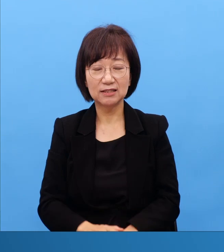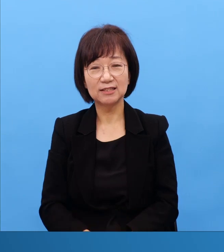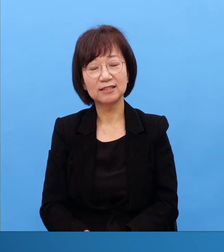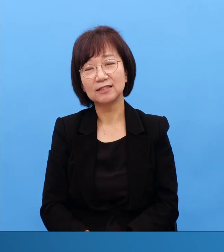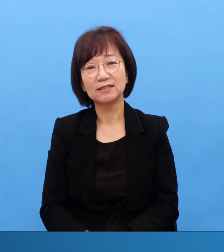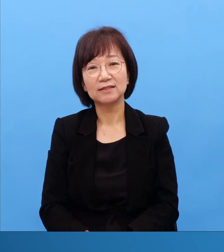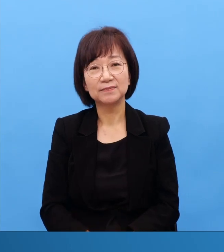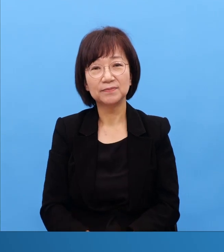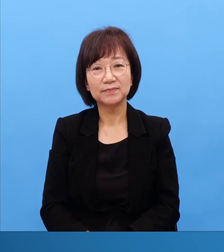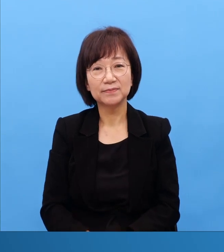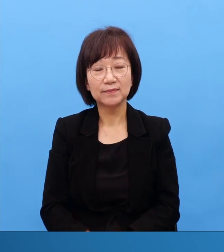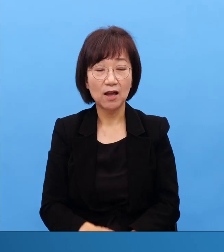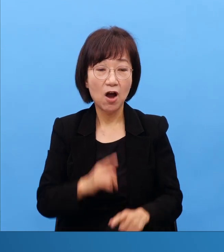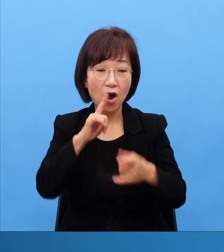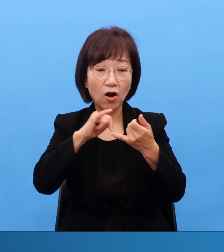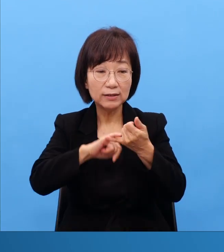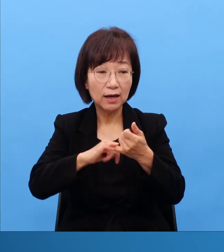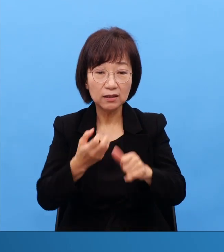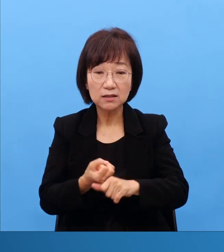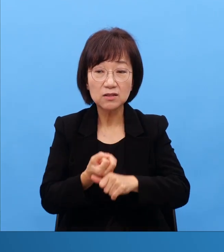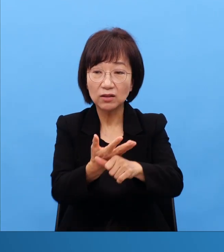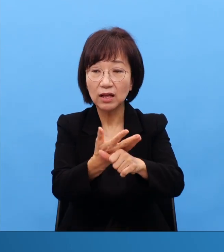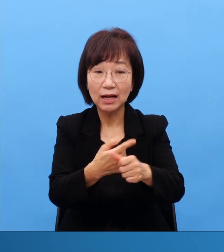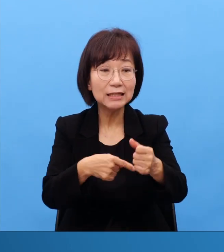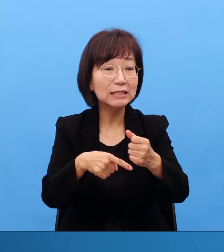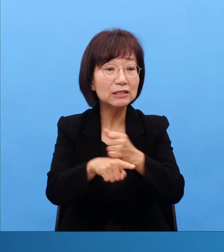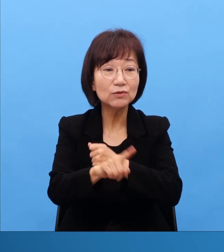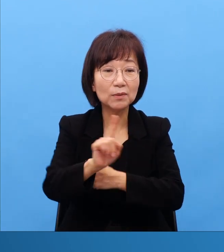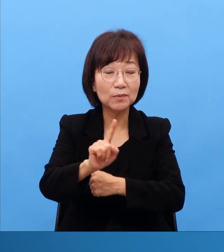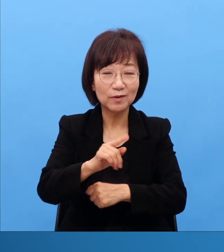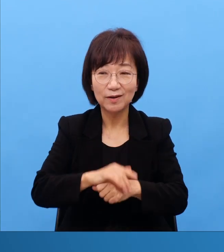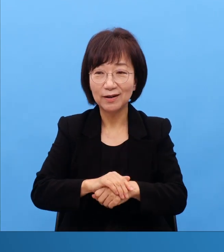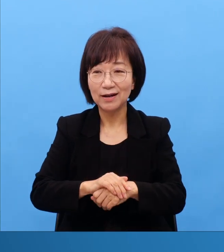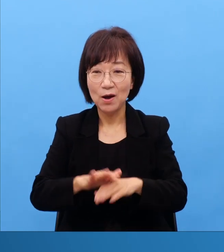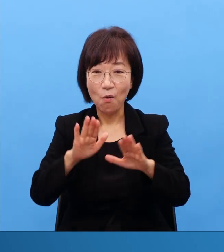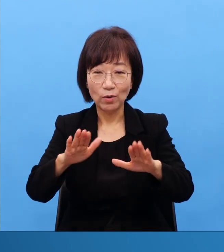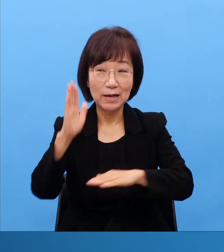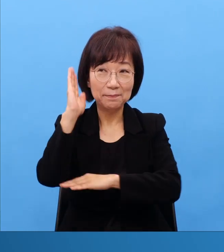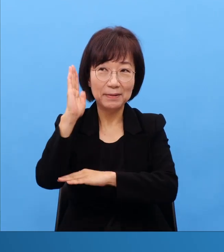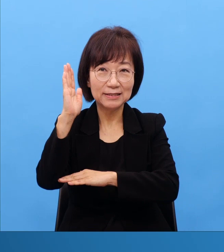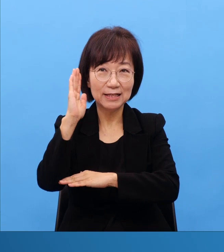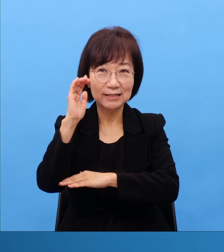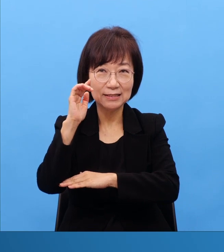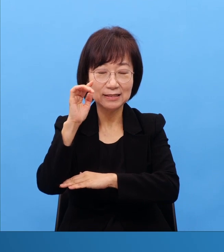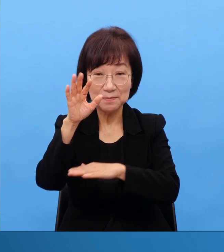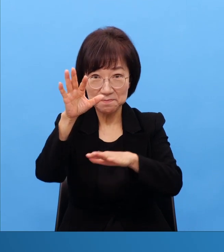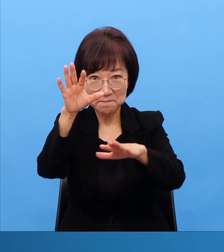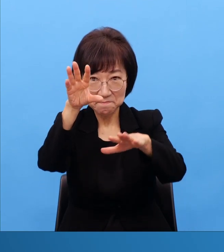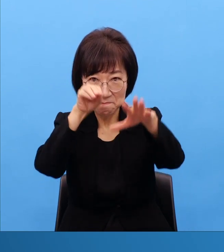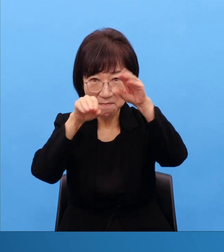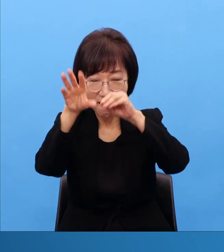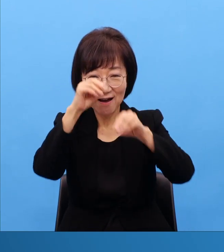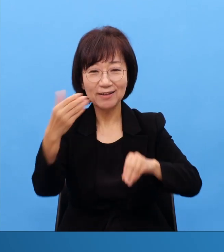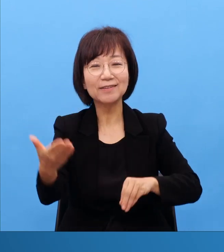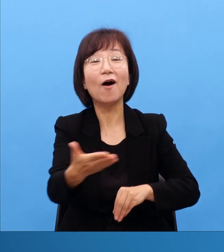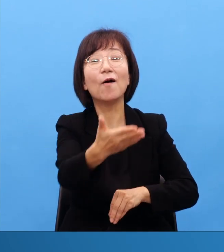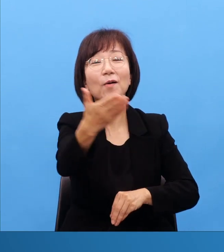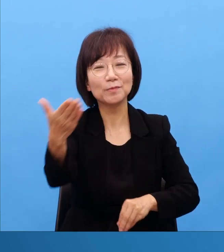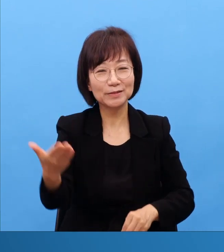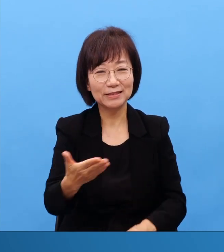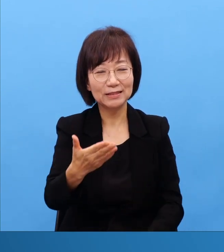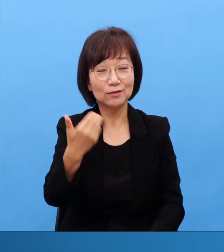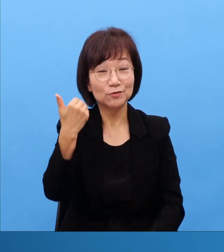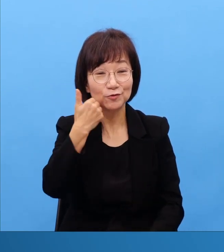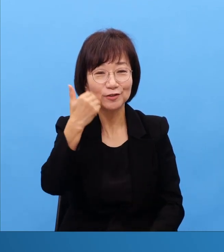이 메시지를 듣는 여러분이 주역이다 말이에요. The reason why I convey this covenant is because all of you listening to this message right now, you are the main figures of